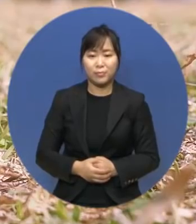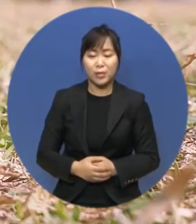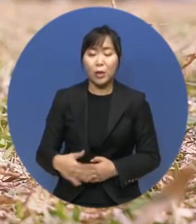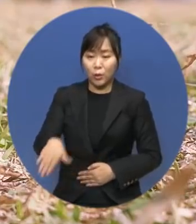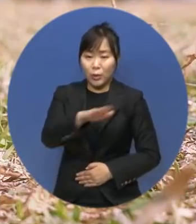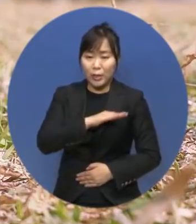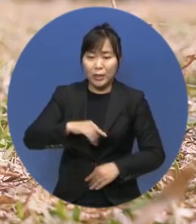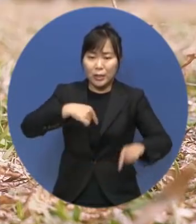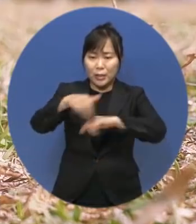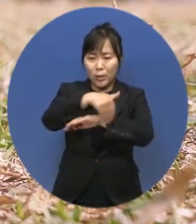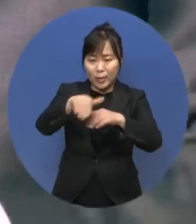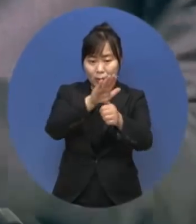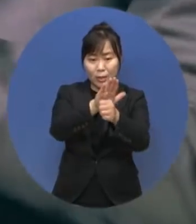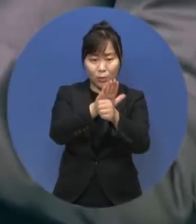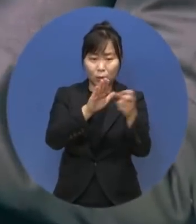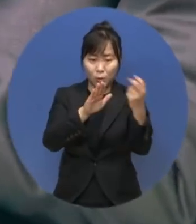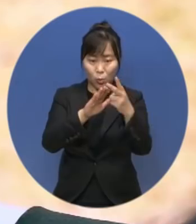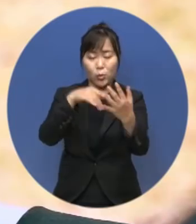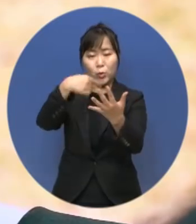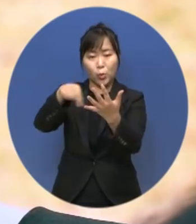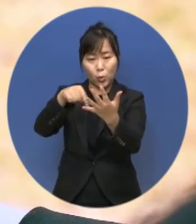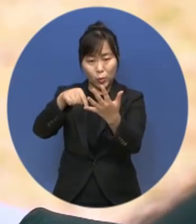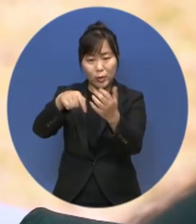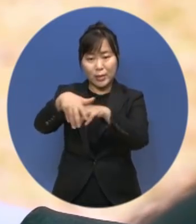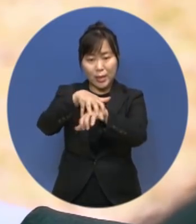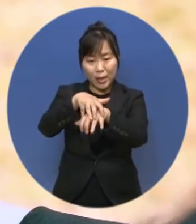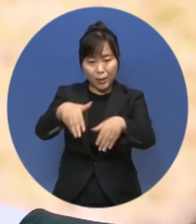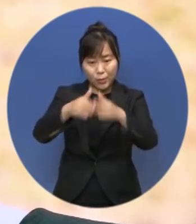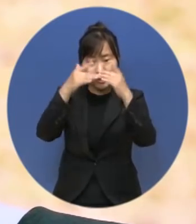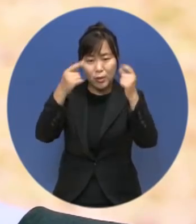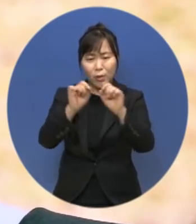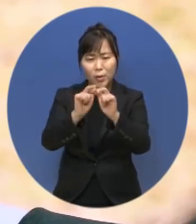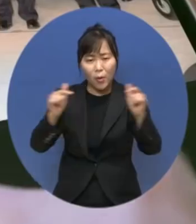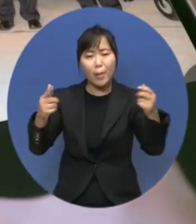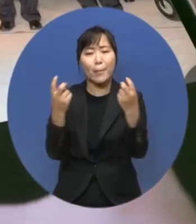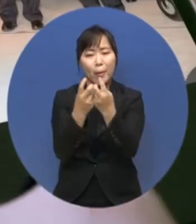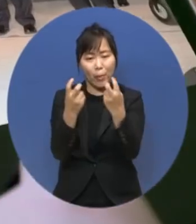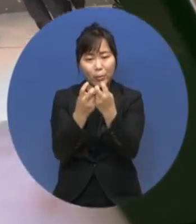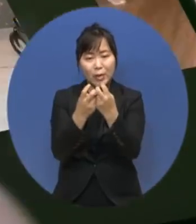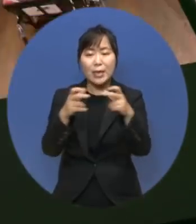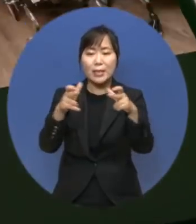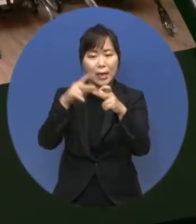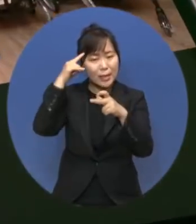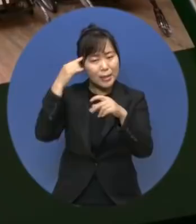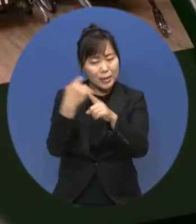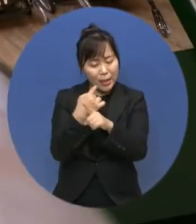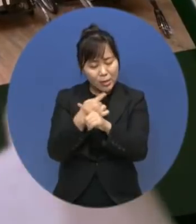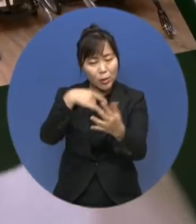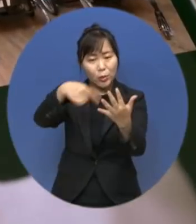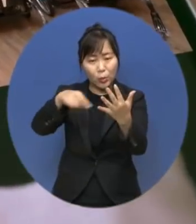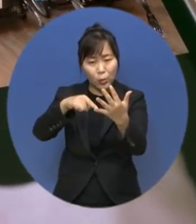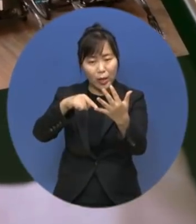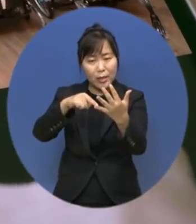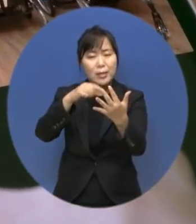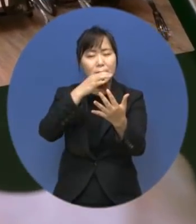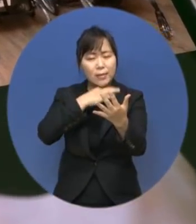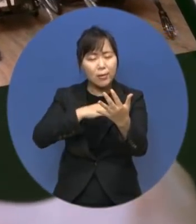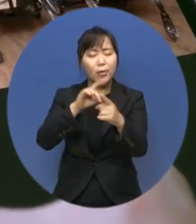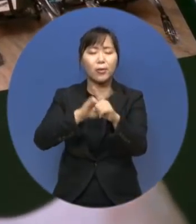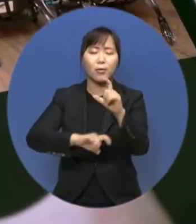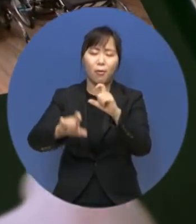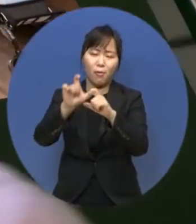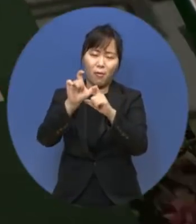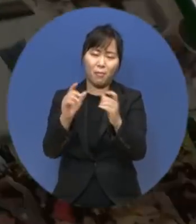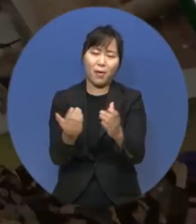우리는 정책 지원 및 교육체계 구축 등 다양한 방법으로 장애인식 개선 교육의 실효성을